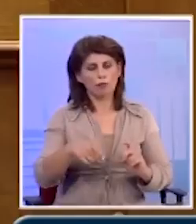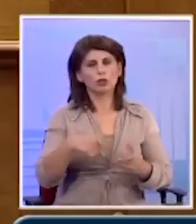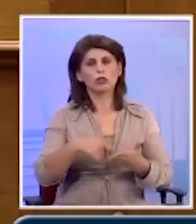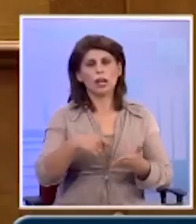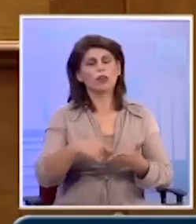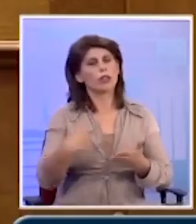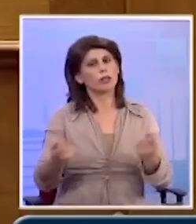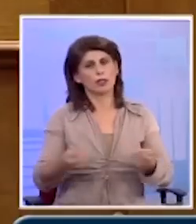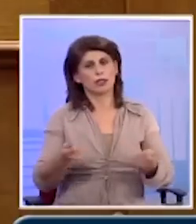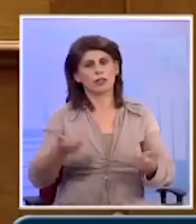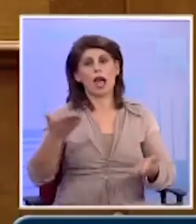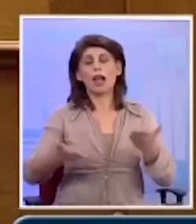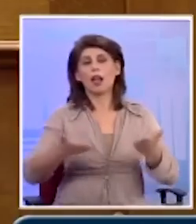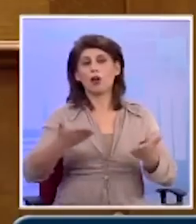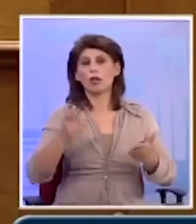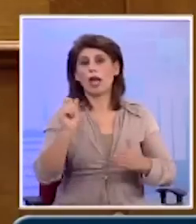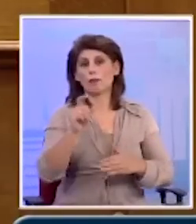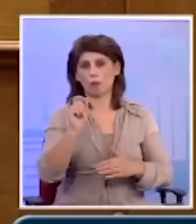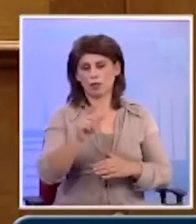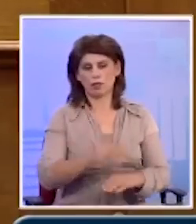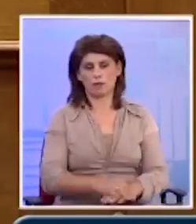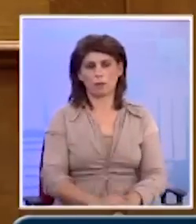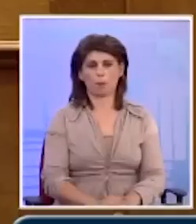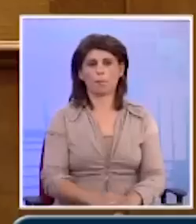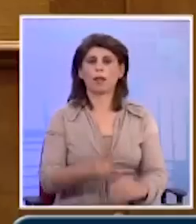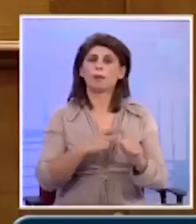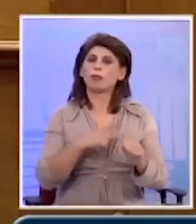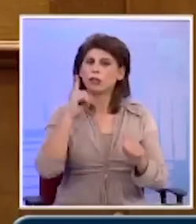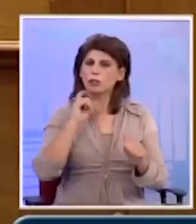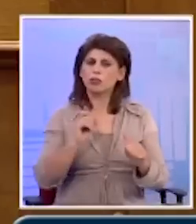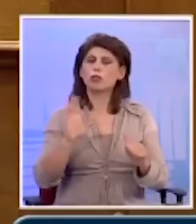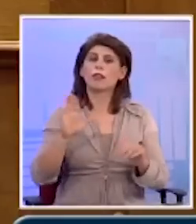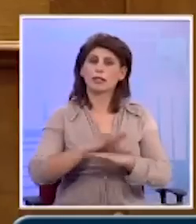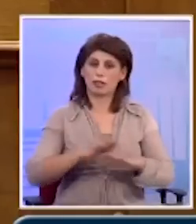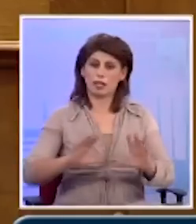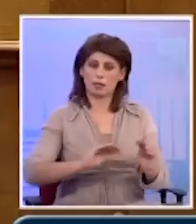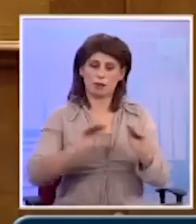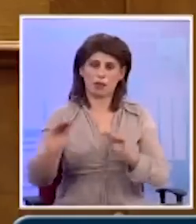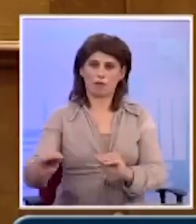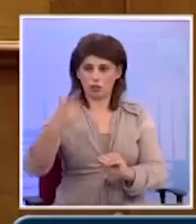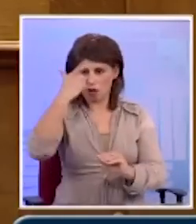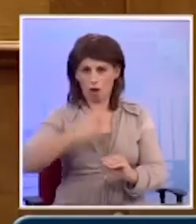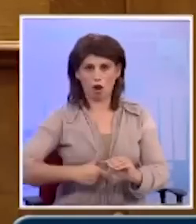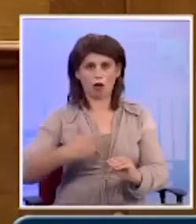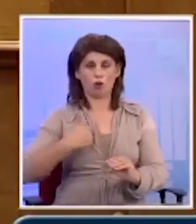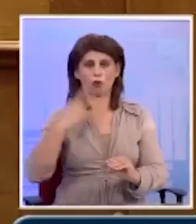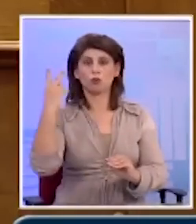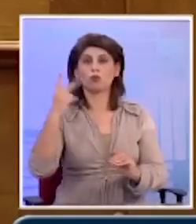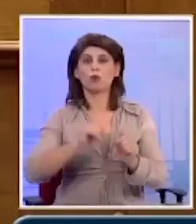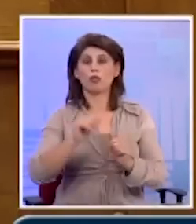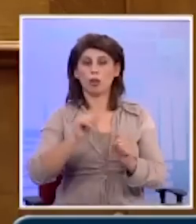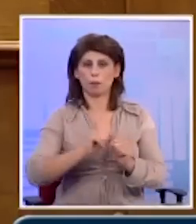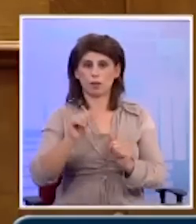αφορούσε τη χρήση αναλογικής εκπομπής σήματος. Πρώτον, είναι γνωστό ότι δεν έχει ολοκληρωθεί η μετάβαση. Εγώ ο ίδιος, στους